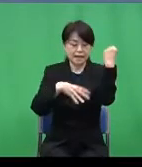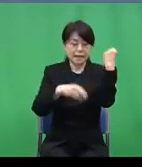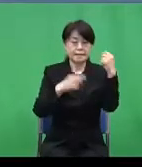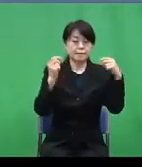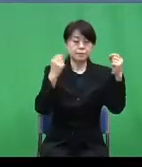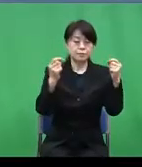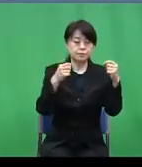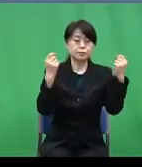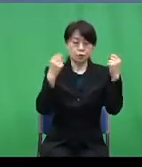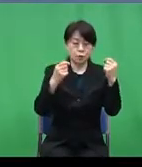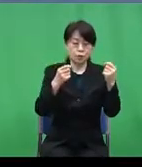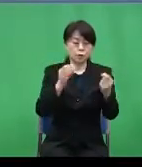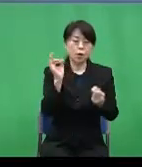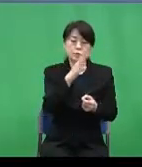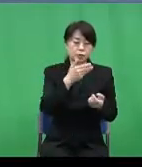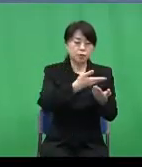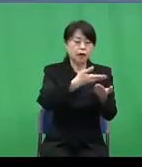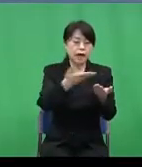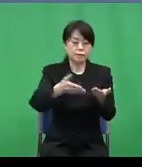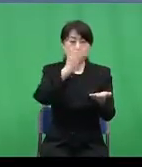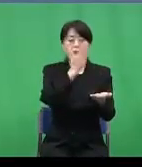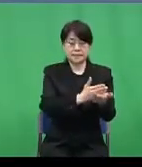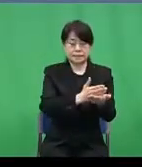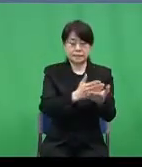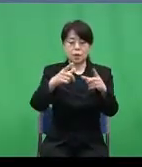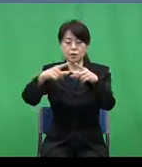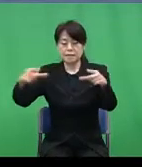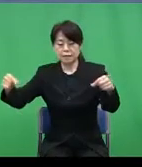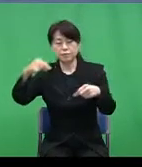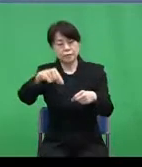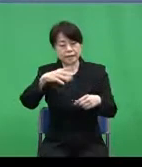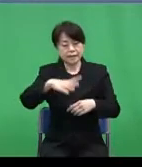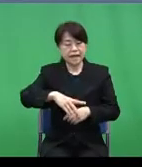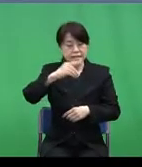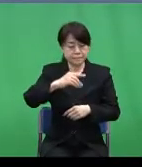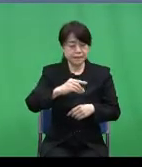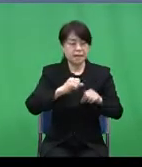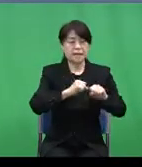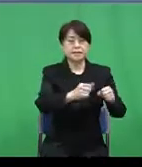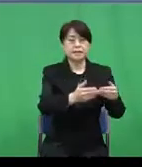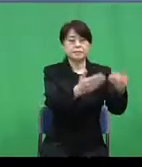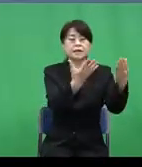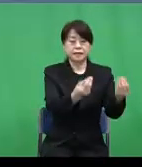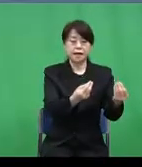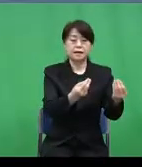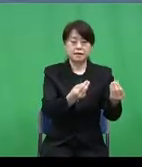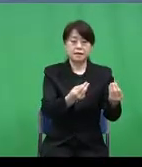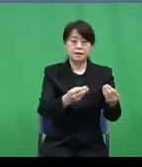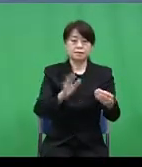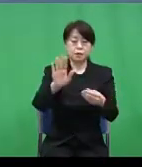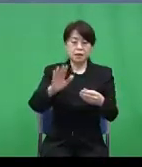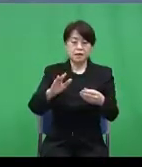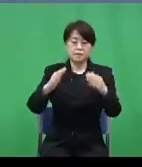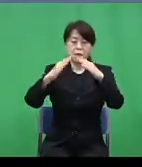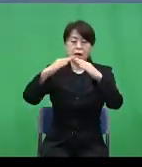を全国で初めて県単位でやってきたとか、その後も小型家電のリサイクルとか、いろんなことやってき